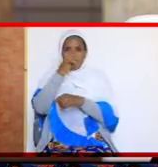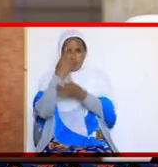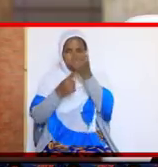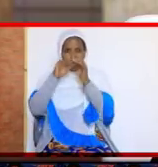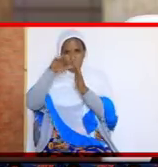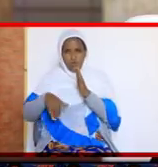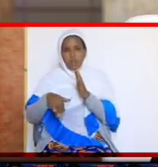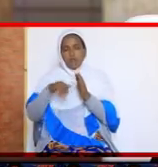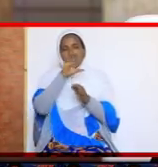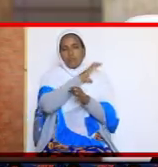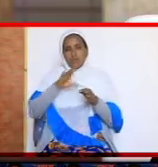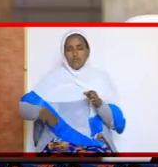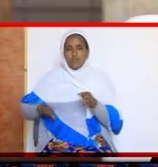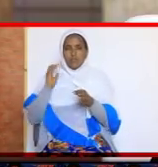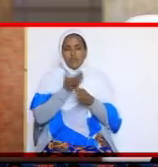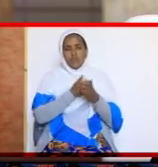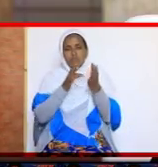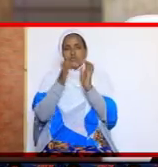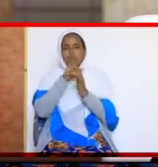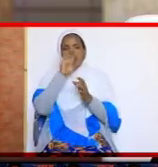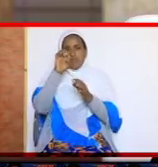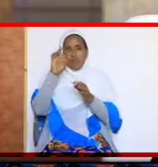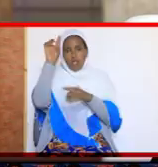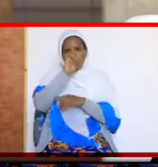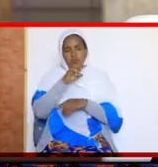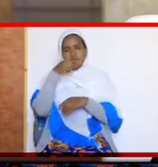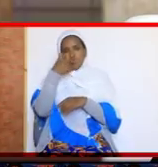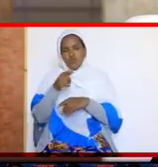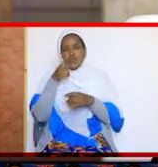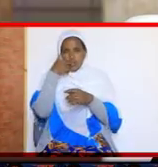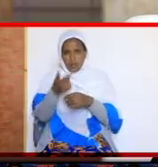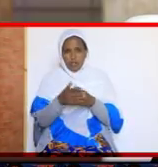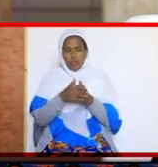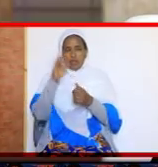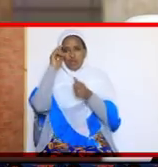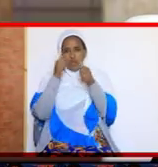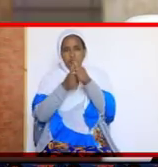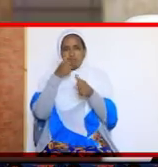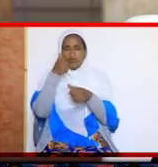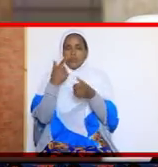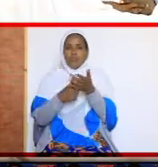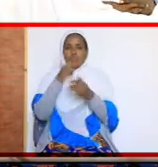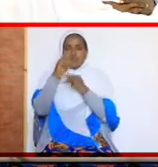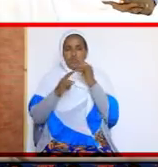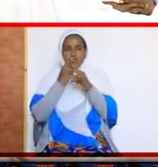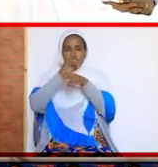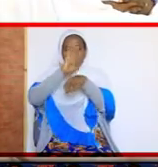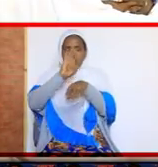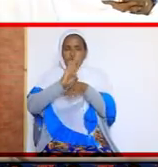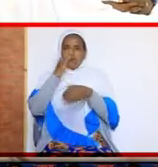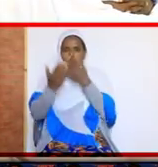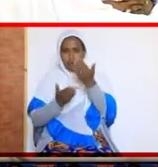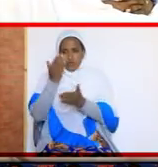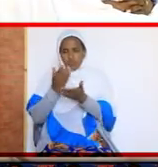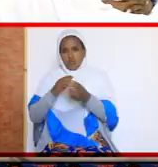ብቻ ይቀራል። ጌታችን የጾመው ይህ ነው ተብሎ ያው ይነገራል። ሐዋርያት ምድዳውን ስለቆጠሩልን ነው እንጂ ቤተክርስቲያን አገልግሎት